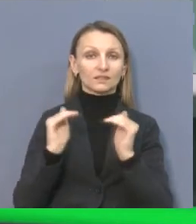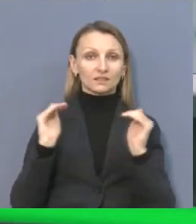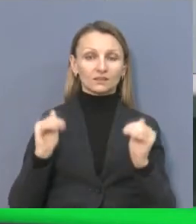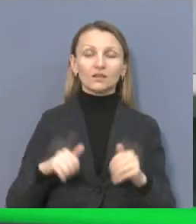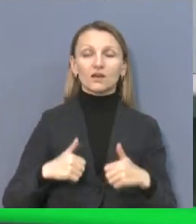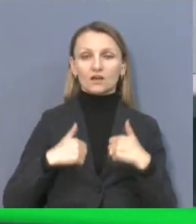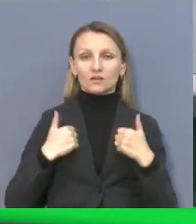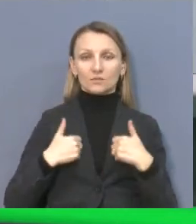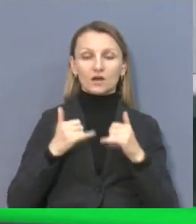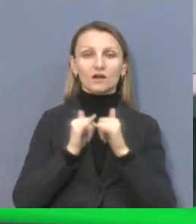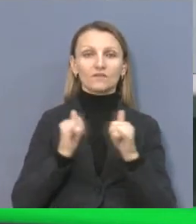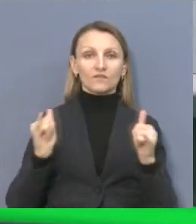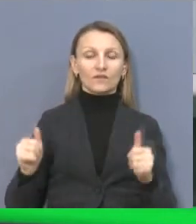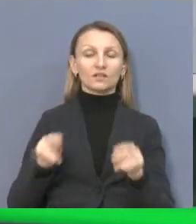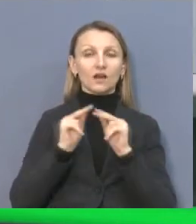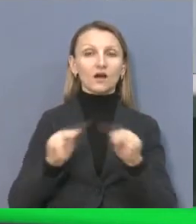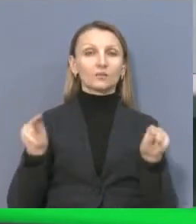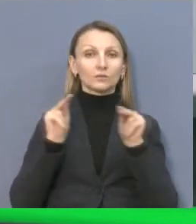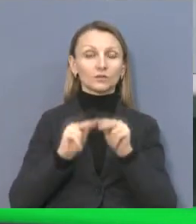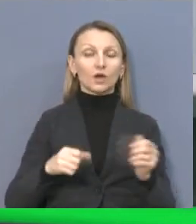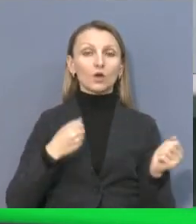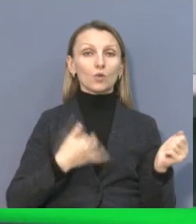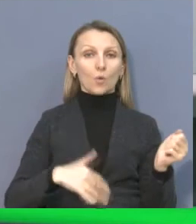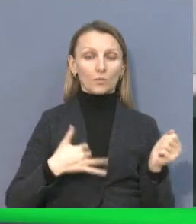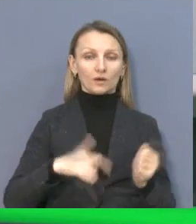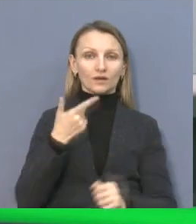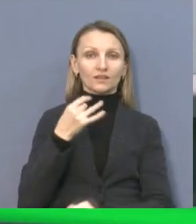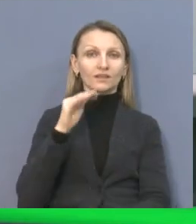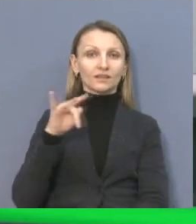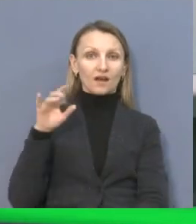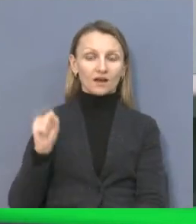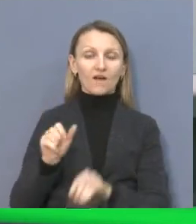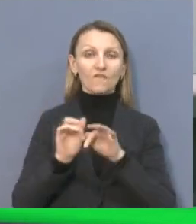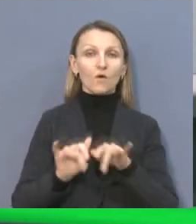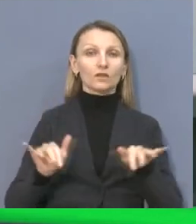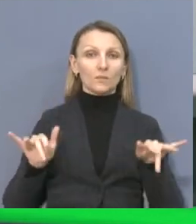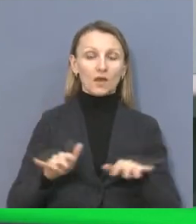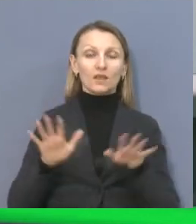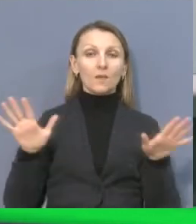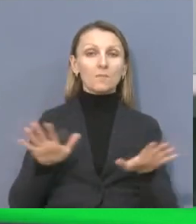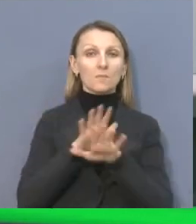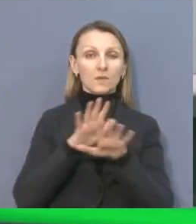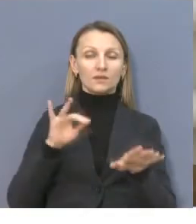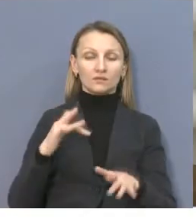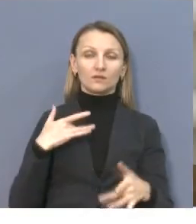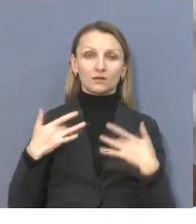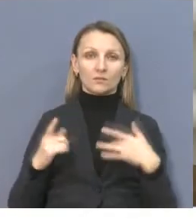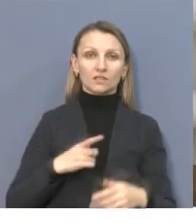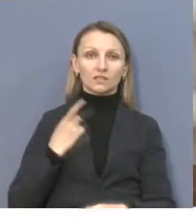развивается преподаватели обучают игре на домбре и гитаре фортепиано также пения актерскому мастерству